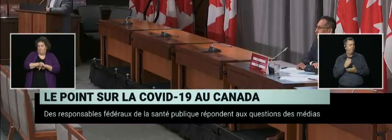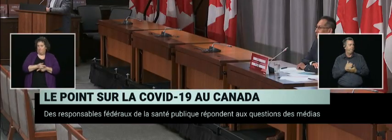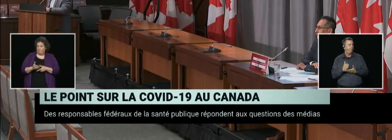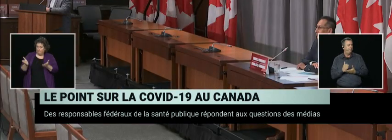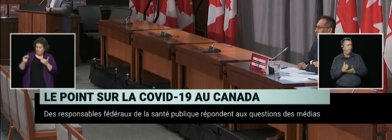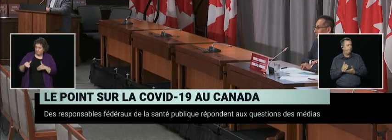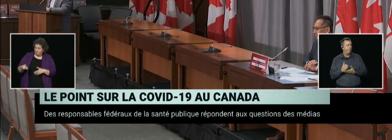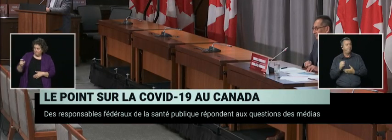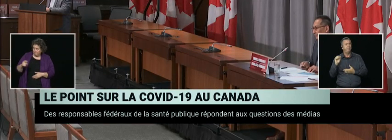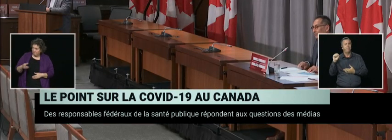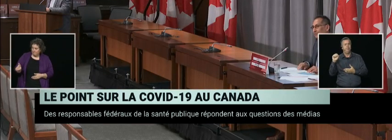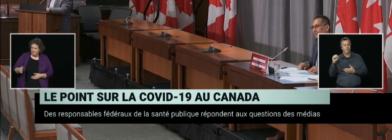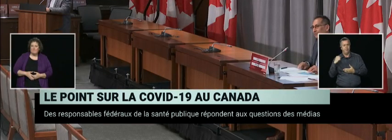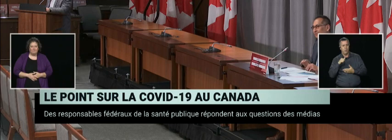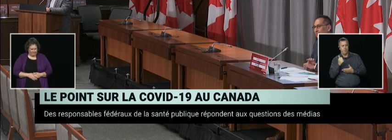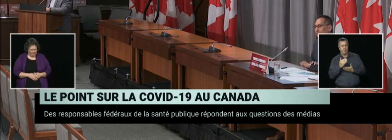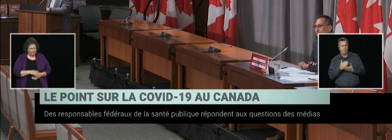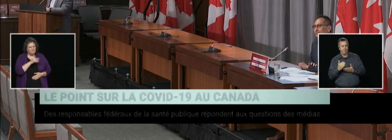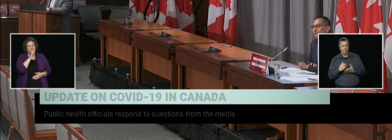M. Neu,